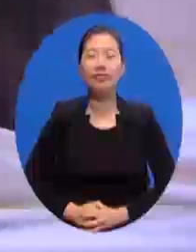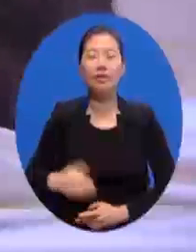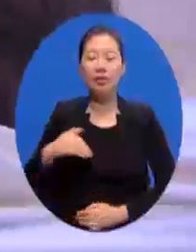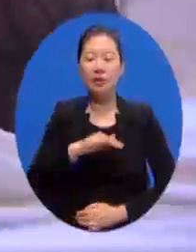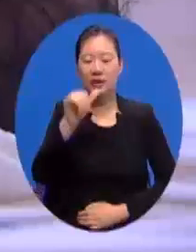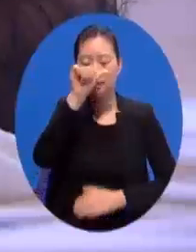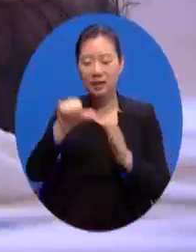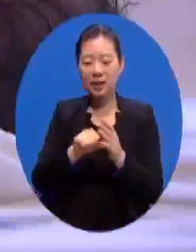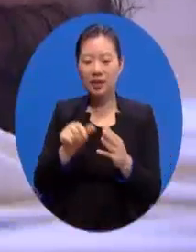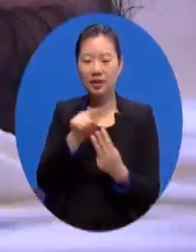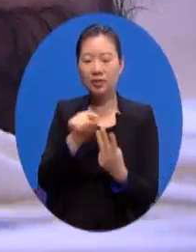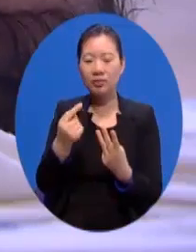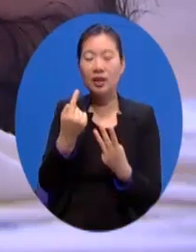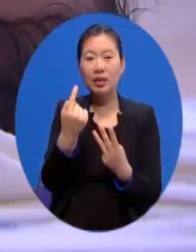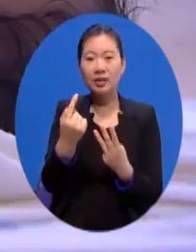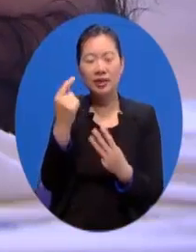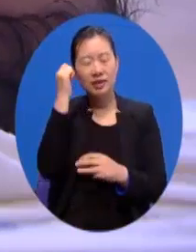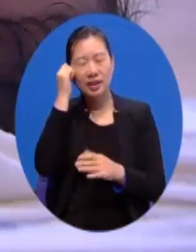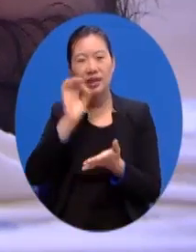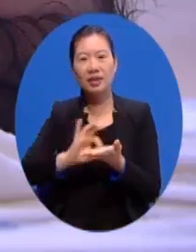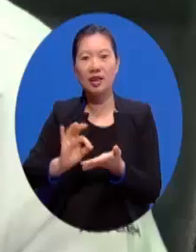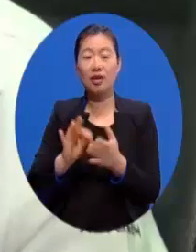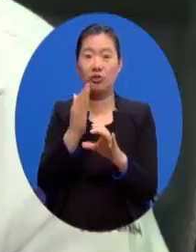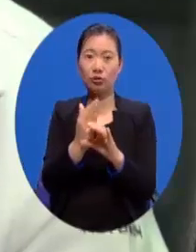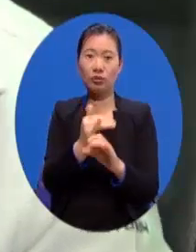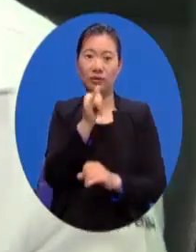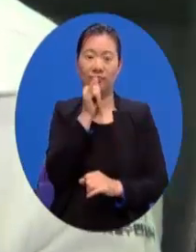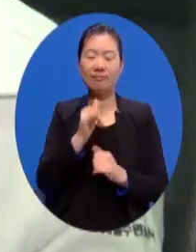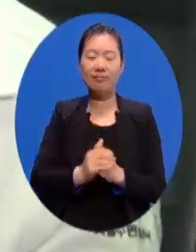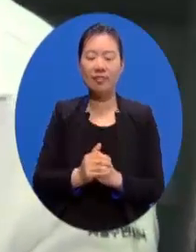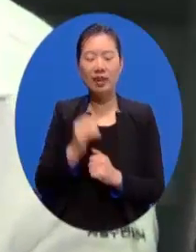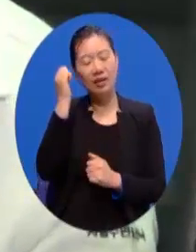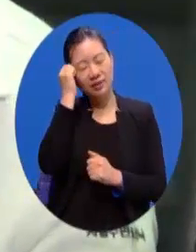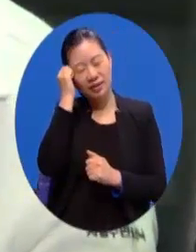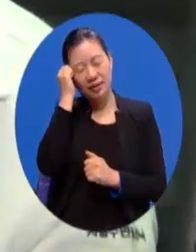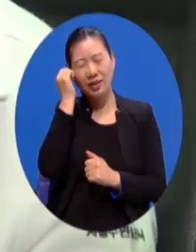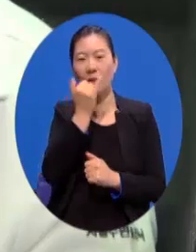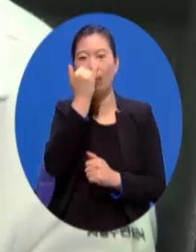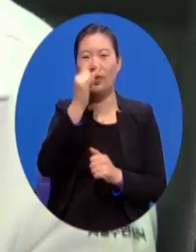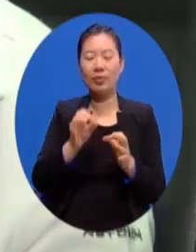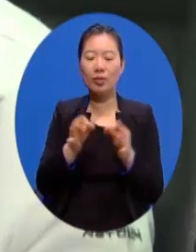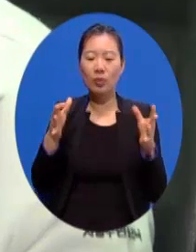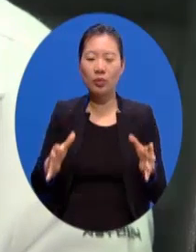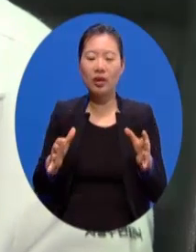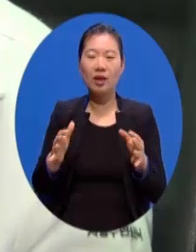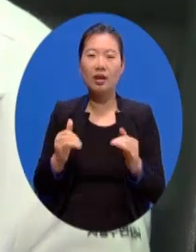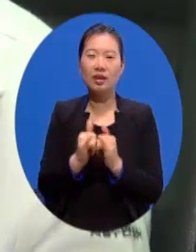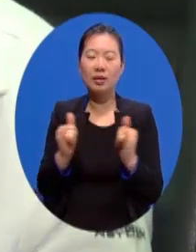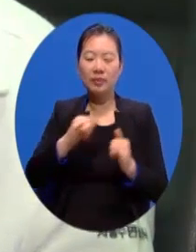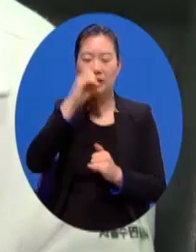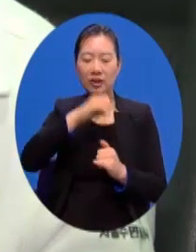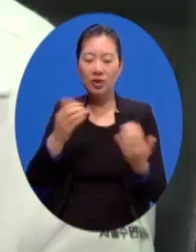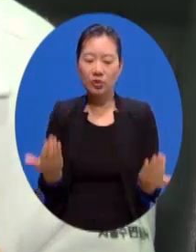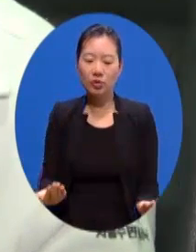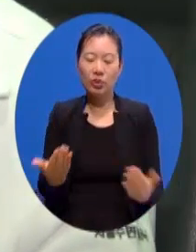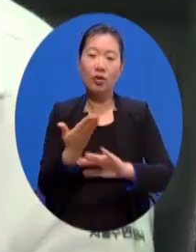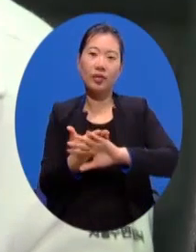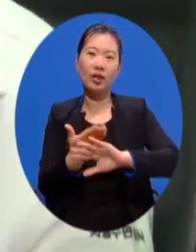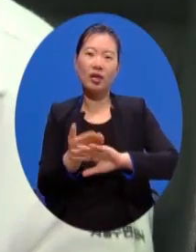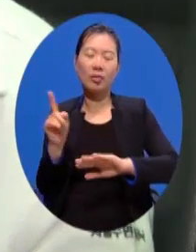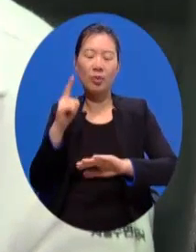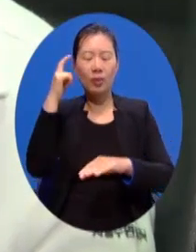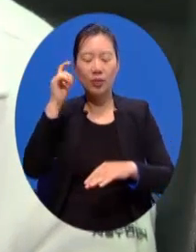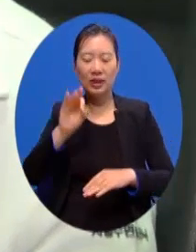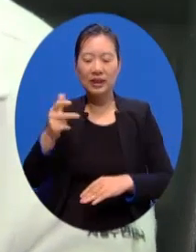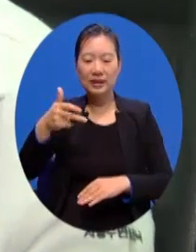우린 인생의 3분의 1을 자는 데 씁니다. 잠 자는 동안에 사람이 그냥 쉬는 게 아니라 뭐 어떤